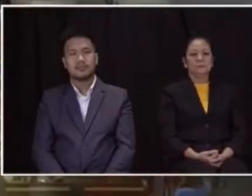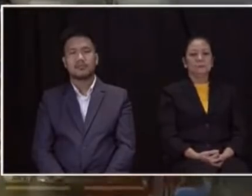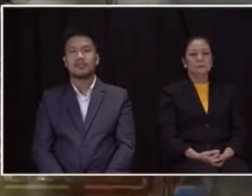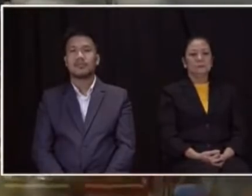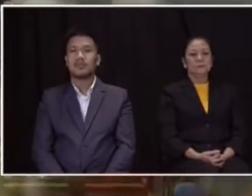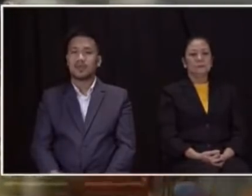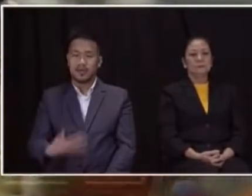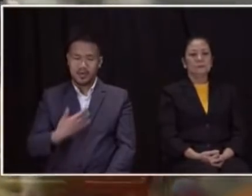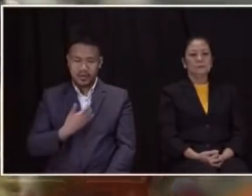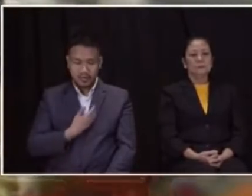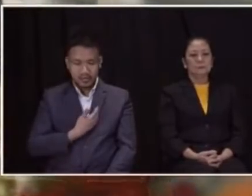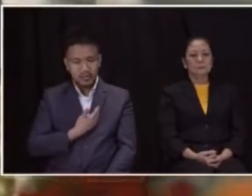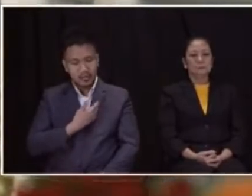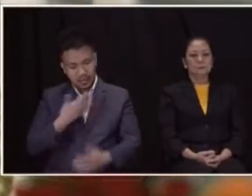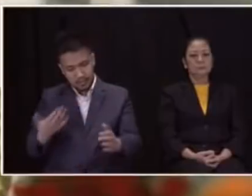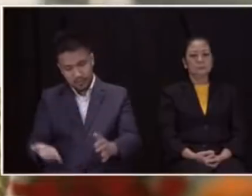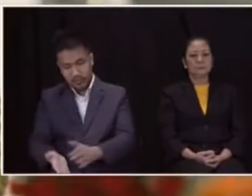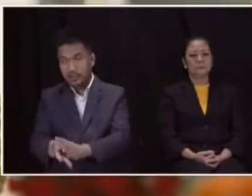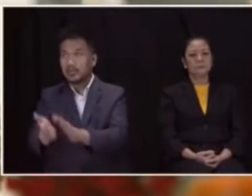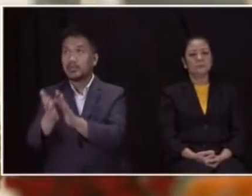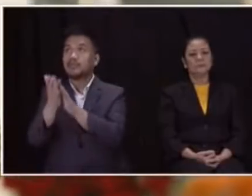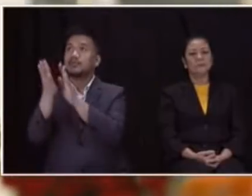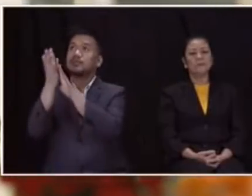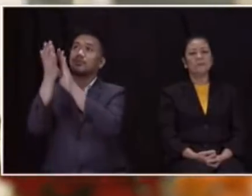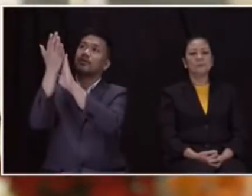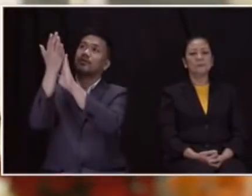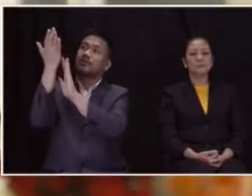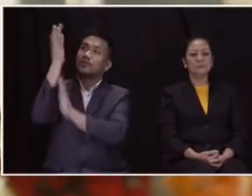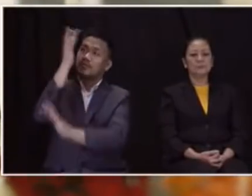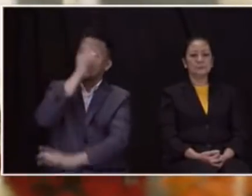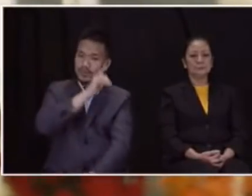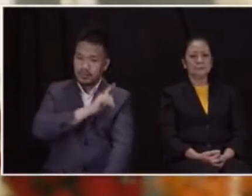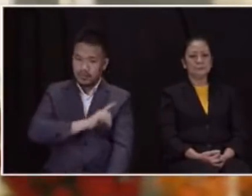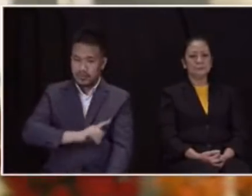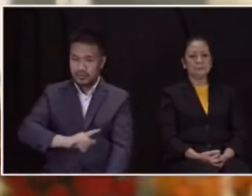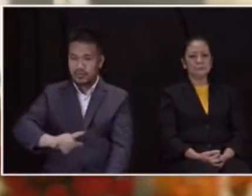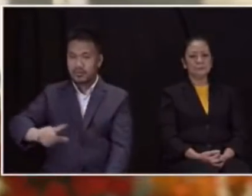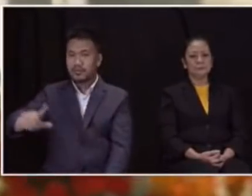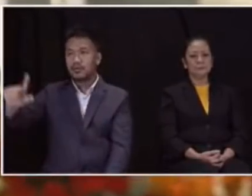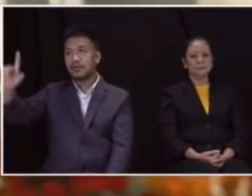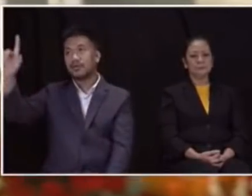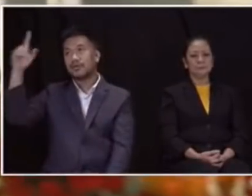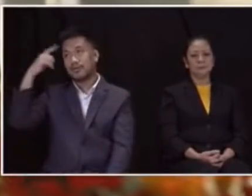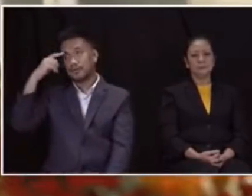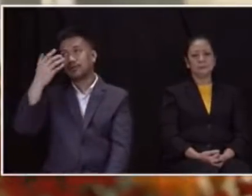I praise you, for